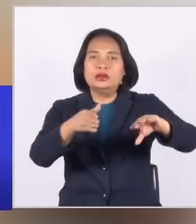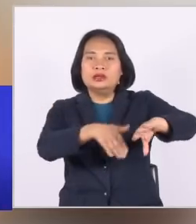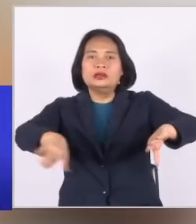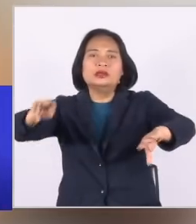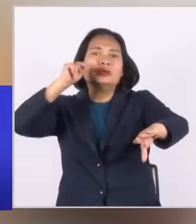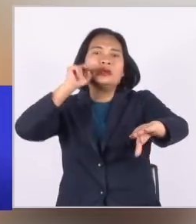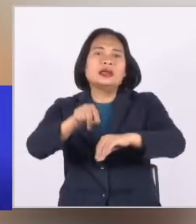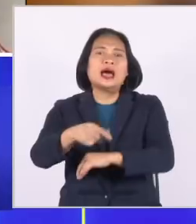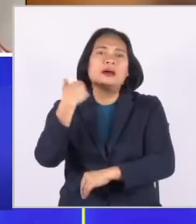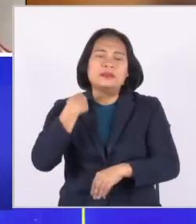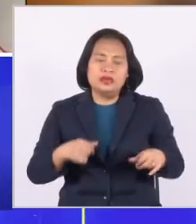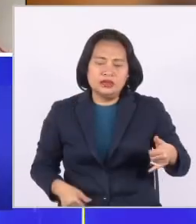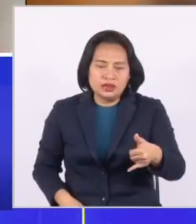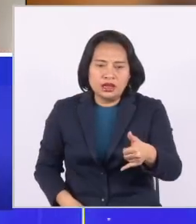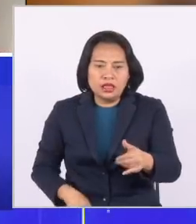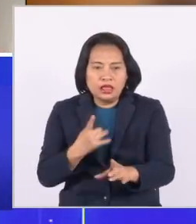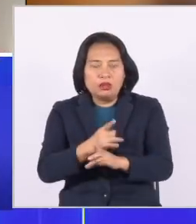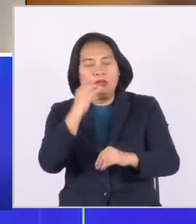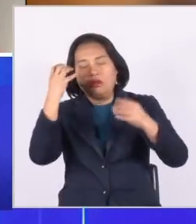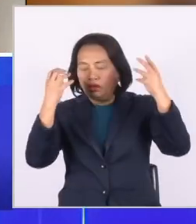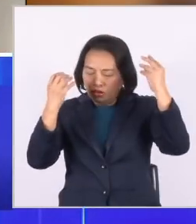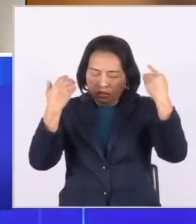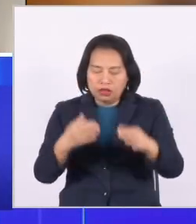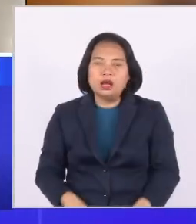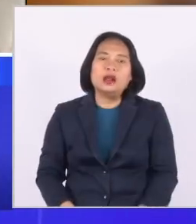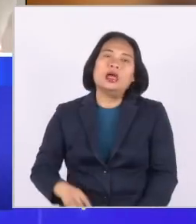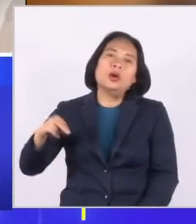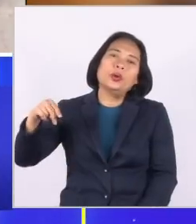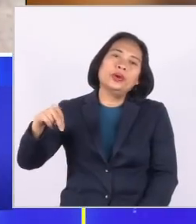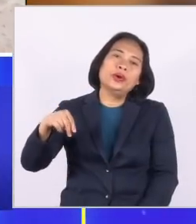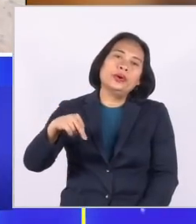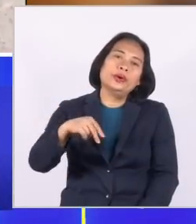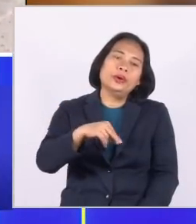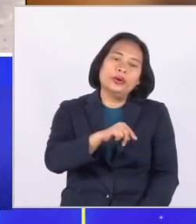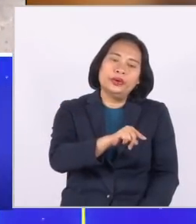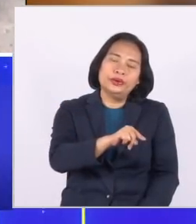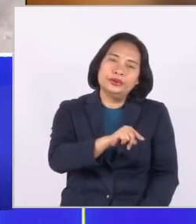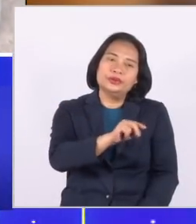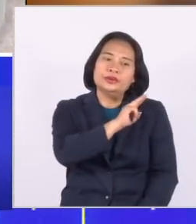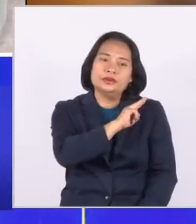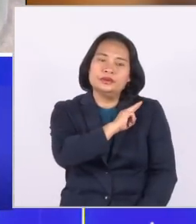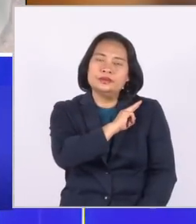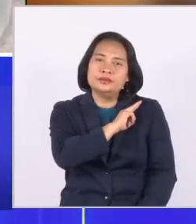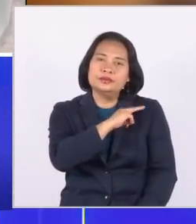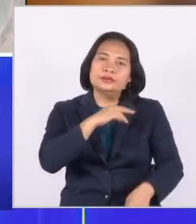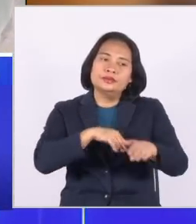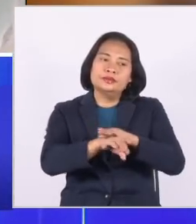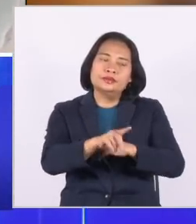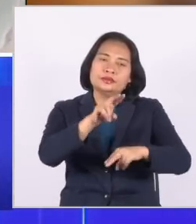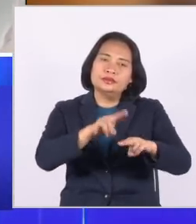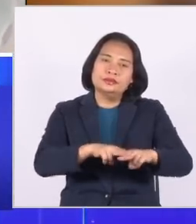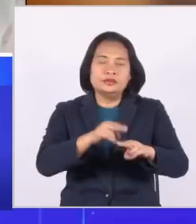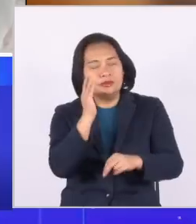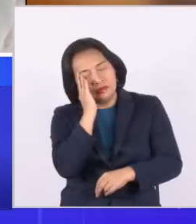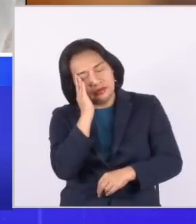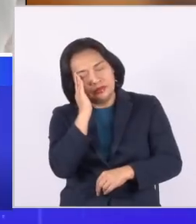ด้วยนะคะสักพักหนึ่งพอท่านได้สติก็เดินหนีหายไปท ีนี้เดินไปเองเหรอ ไปเองไม่รู้ไปไหนแล้วก็ไม่รู้ จากนอนเป็นนั่งเป็นเดิน ใช่ แ